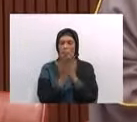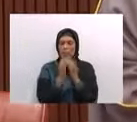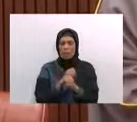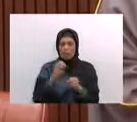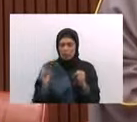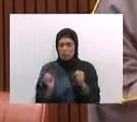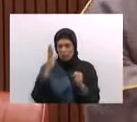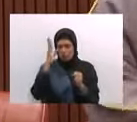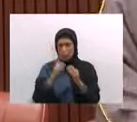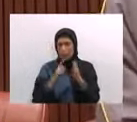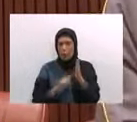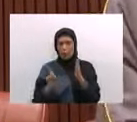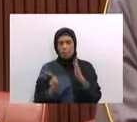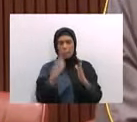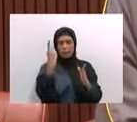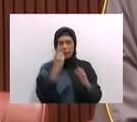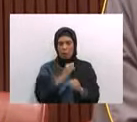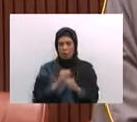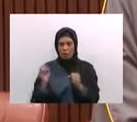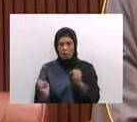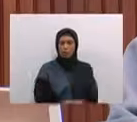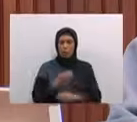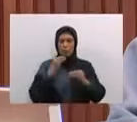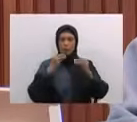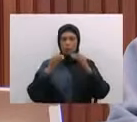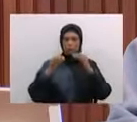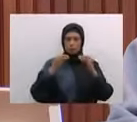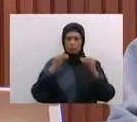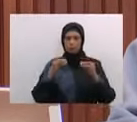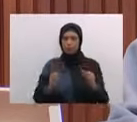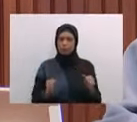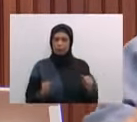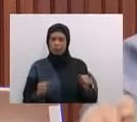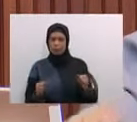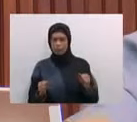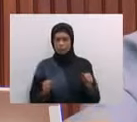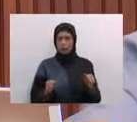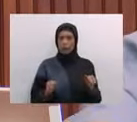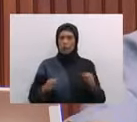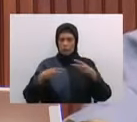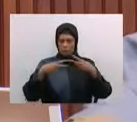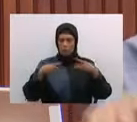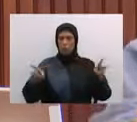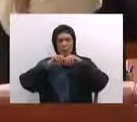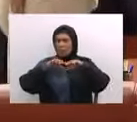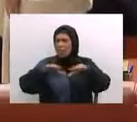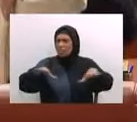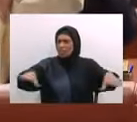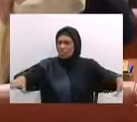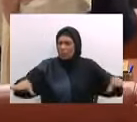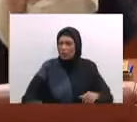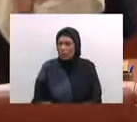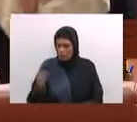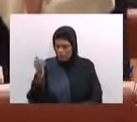يكون يعني ممكن على أساسها نتقدم إحنا بمشروعات تطوير التشريعات تطوير